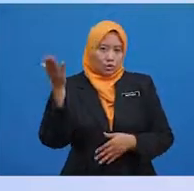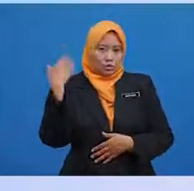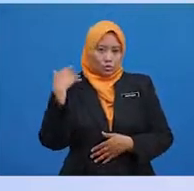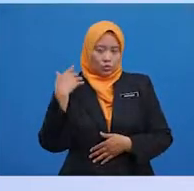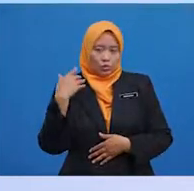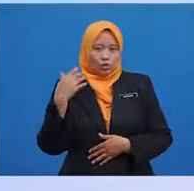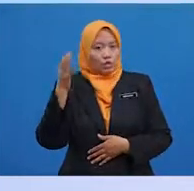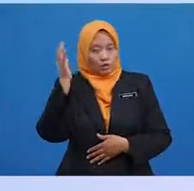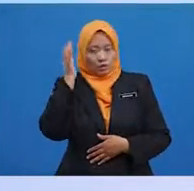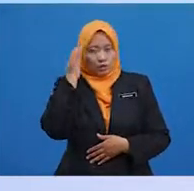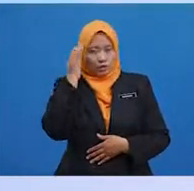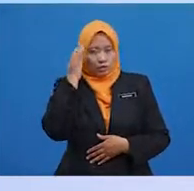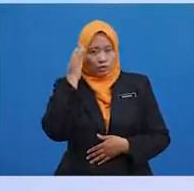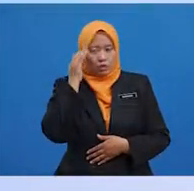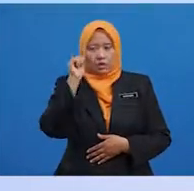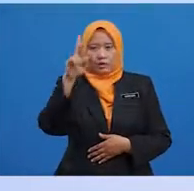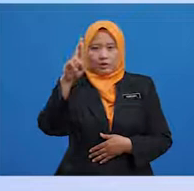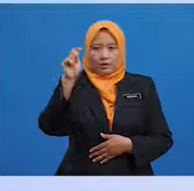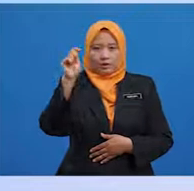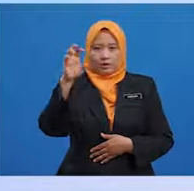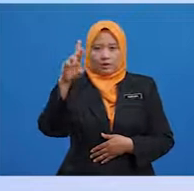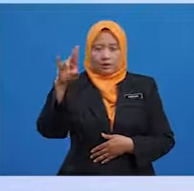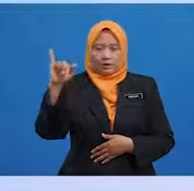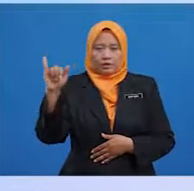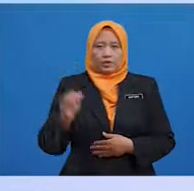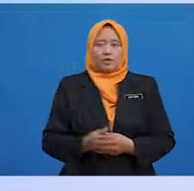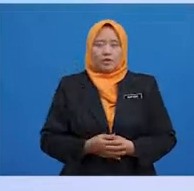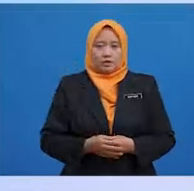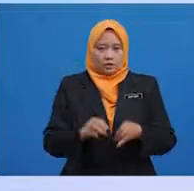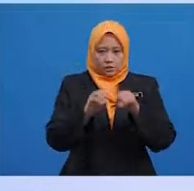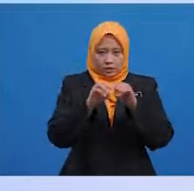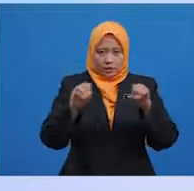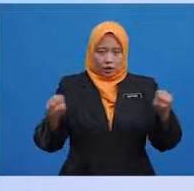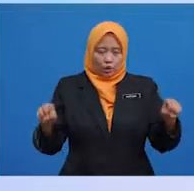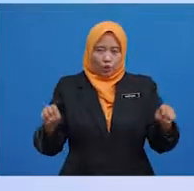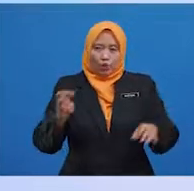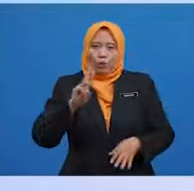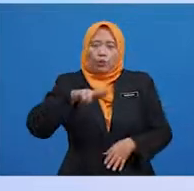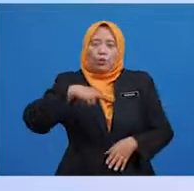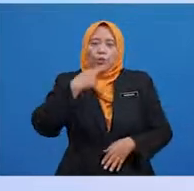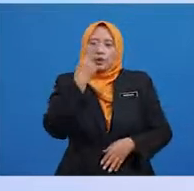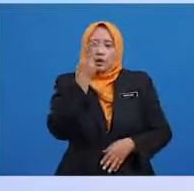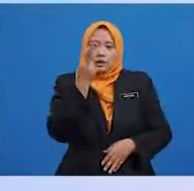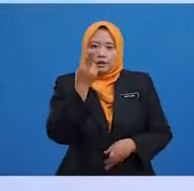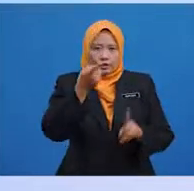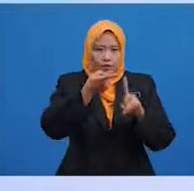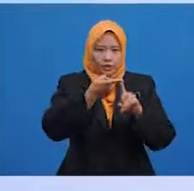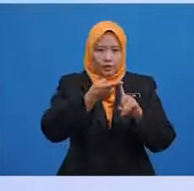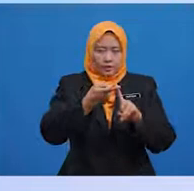jantung kecuali vena pulmonary. Struktur lumen vena besar berbanding